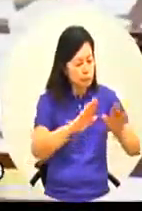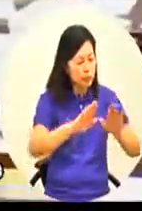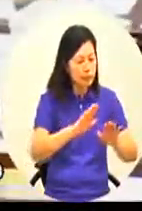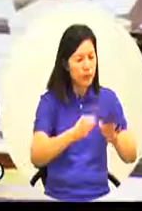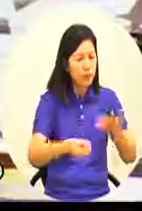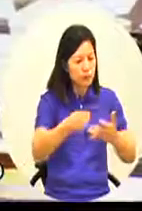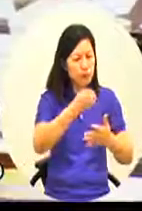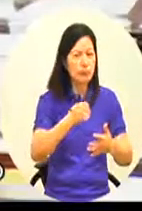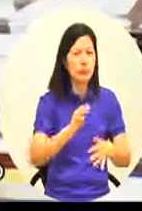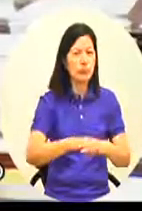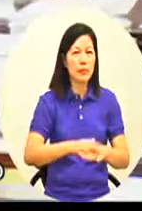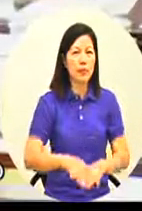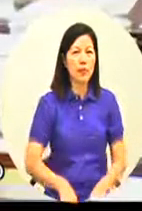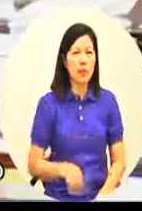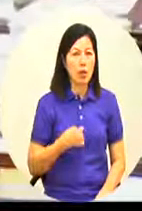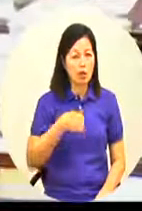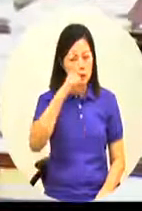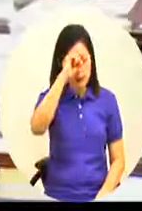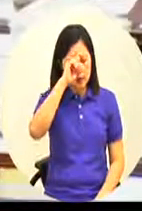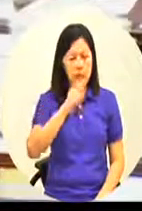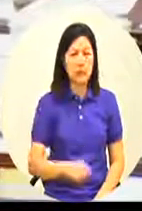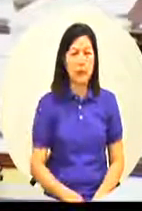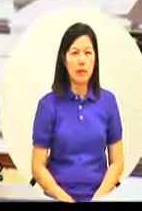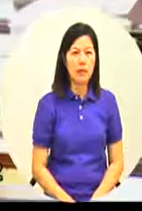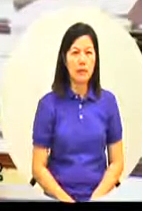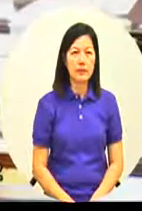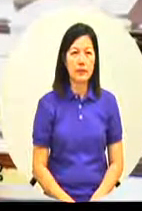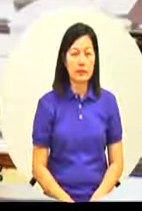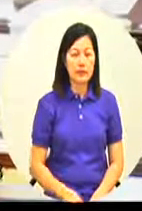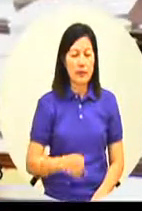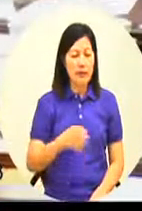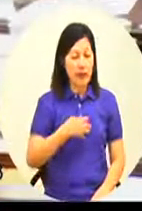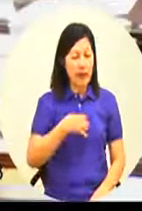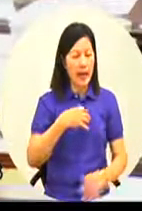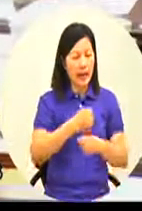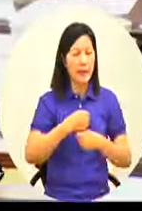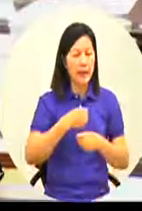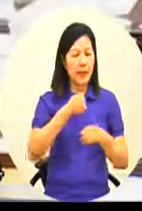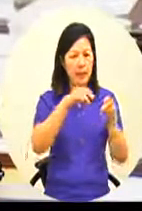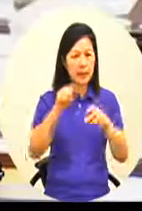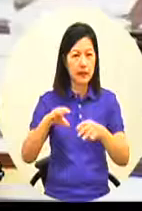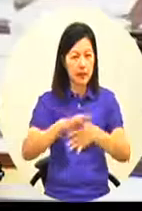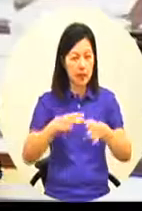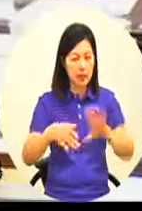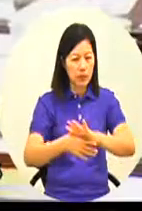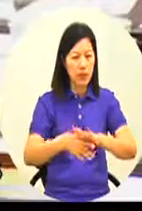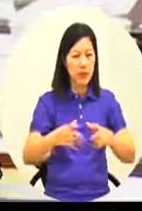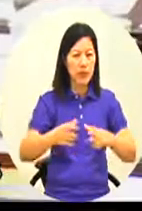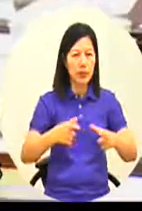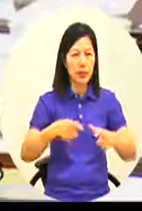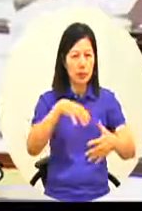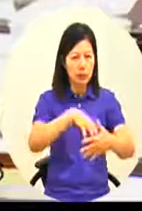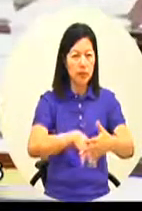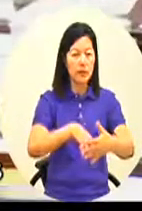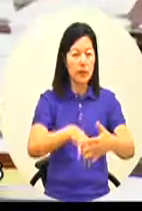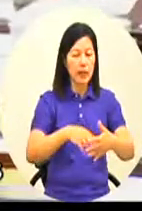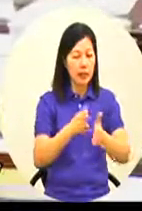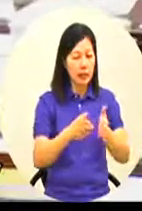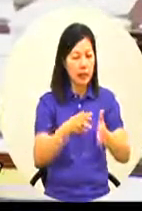待啦，就是说，因为在汉马逊的铁道文化园区里面，台铁它的状况